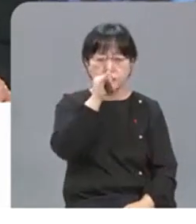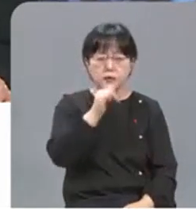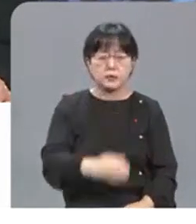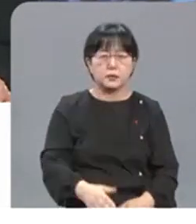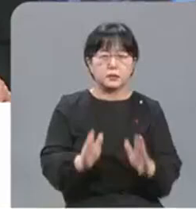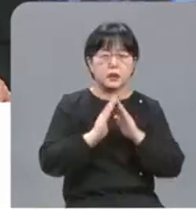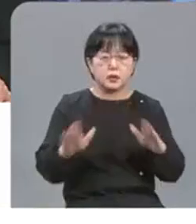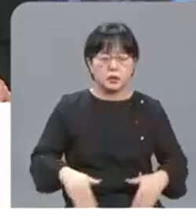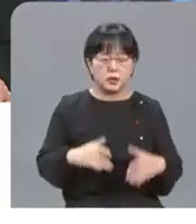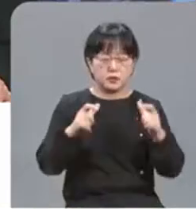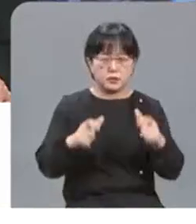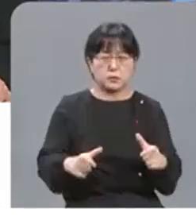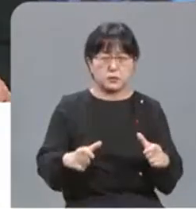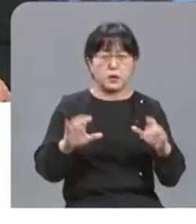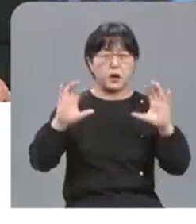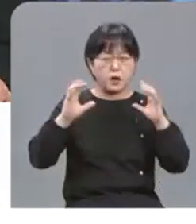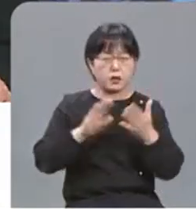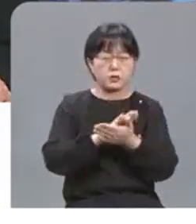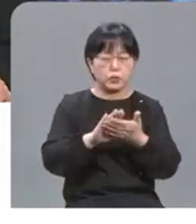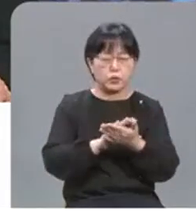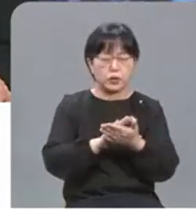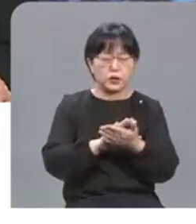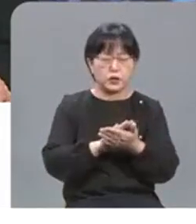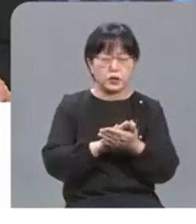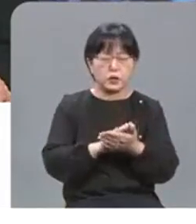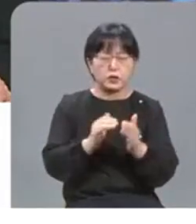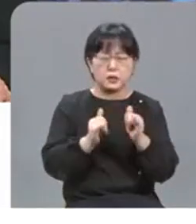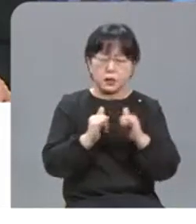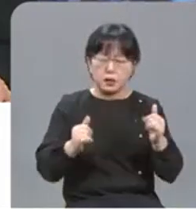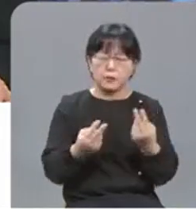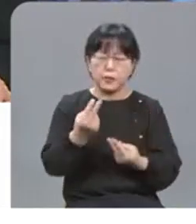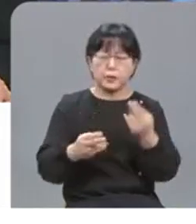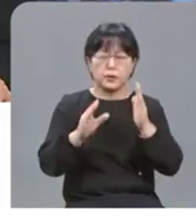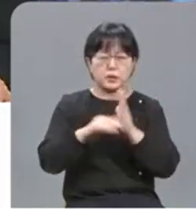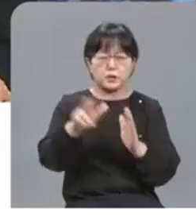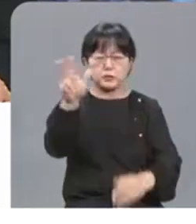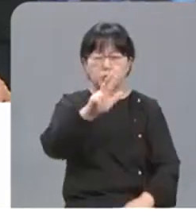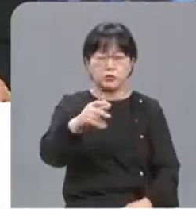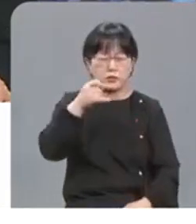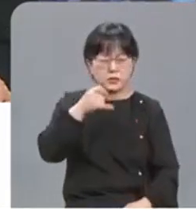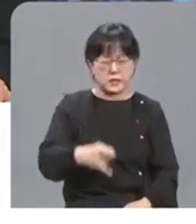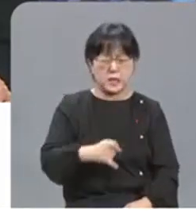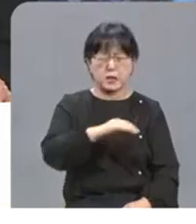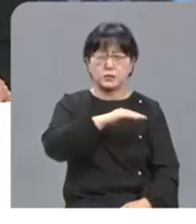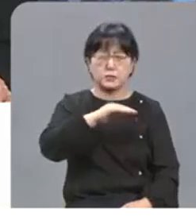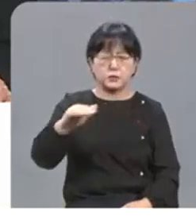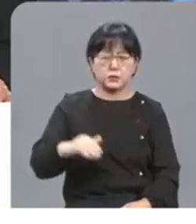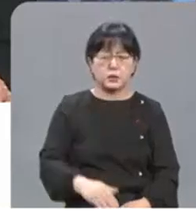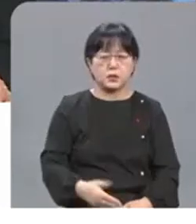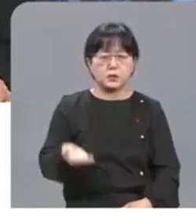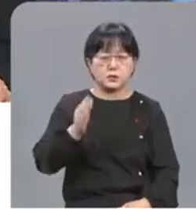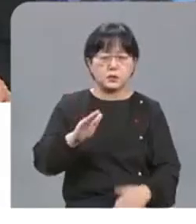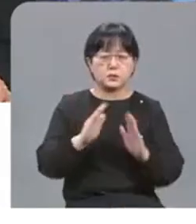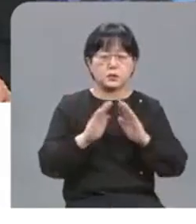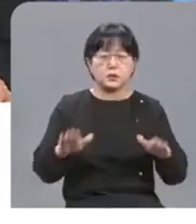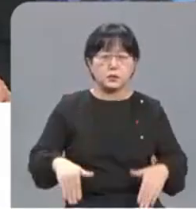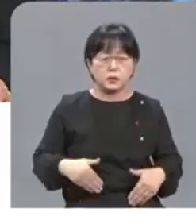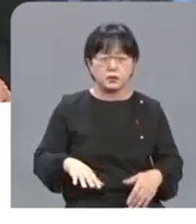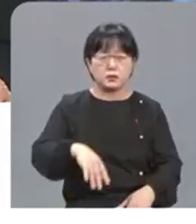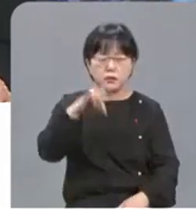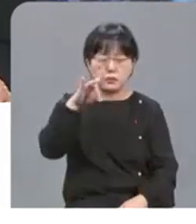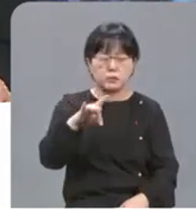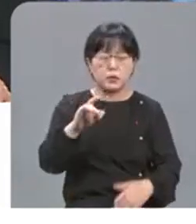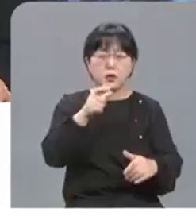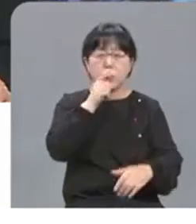텐데요. 전남 지역은 실내 어린이 놀이 시설이 인구 대비로도 전국 최하위 수준입니다. 그런 전남에서